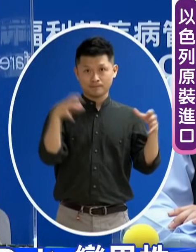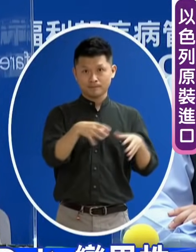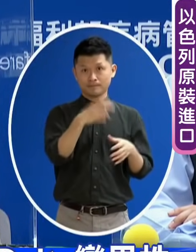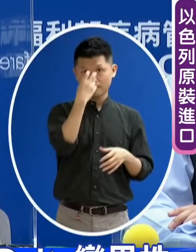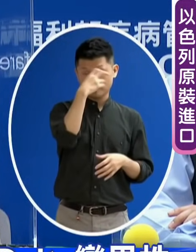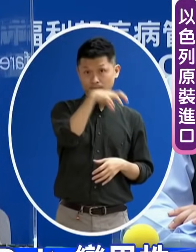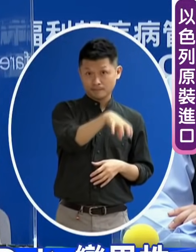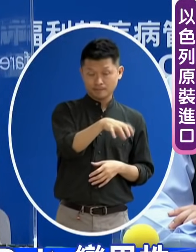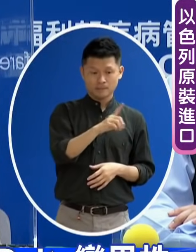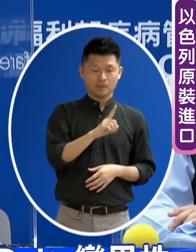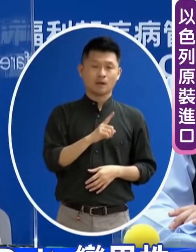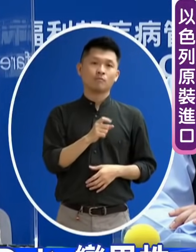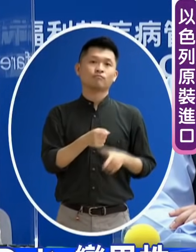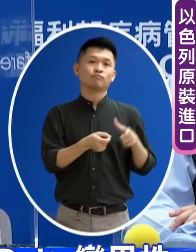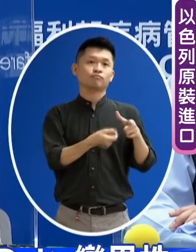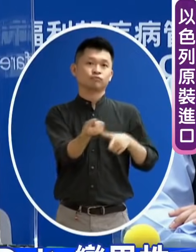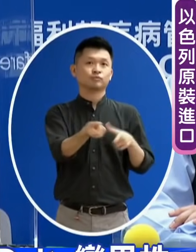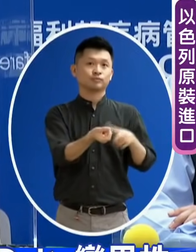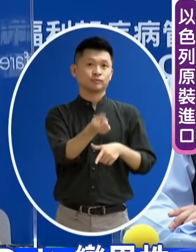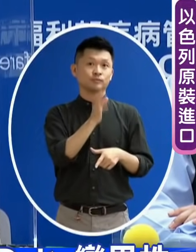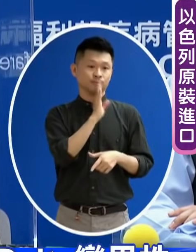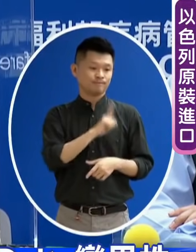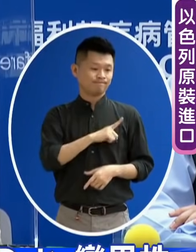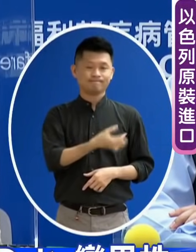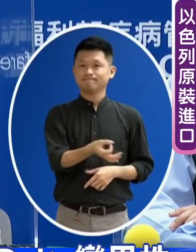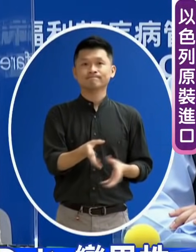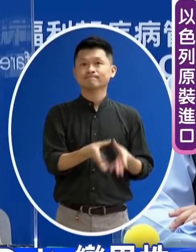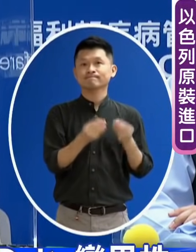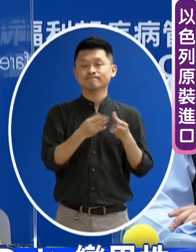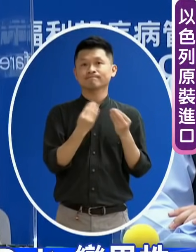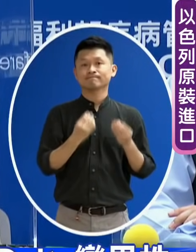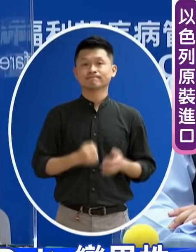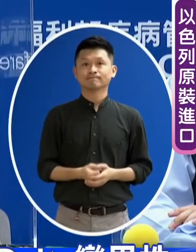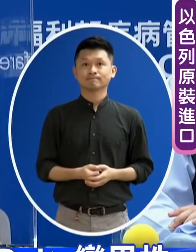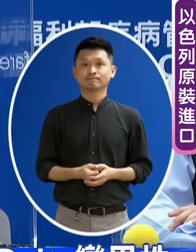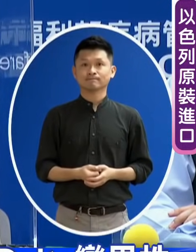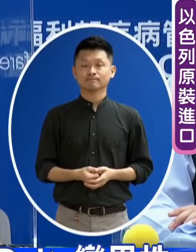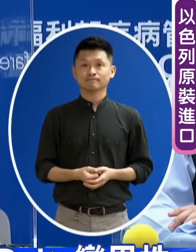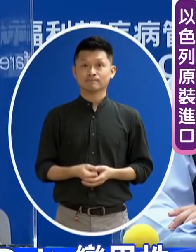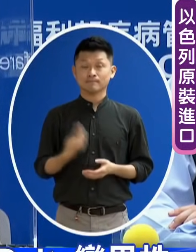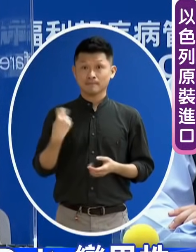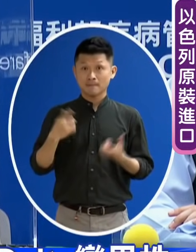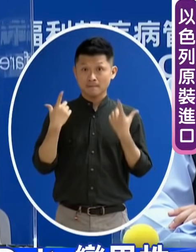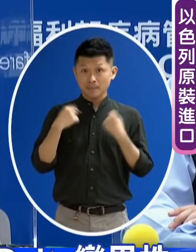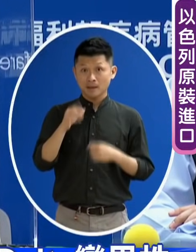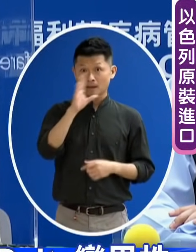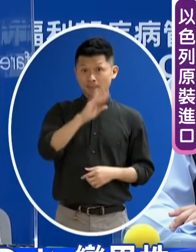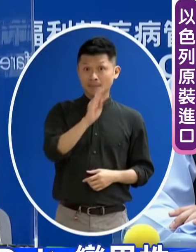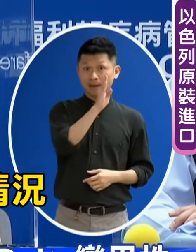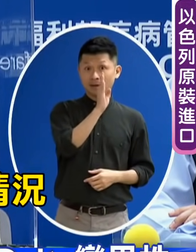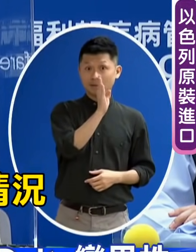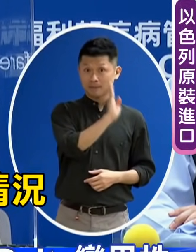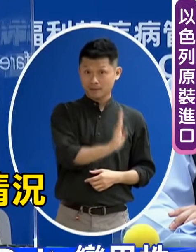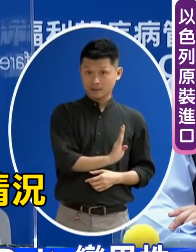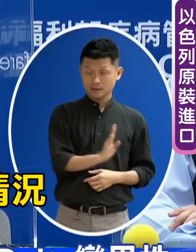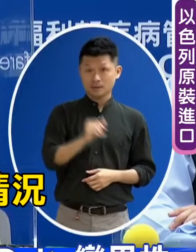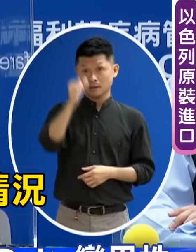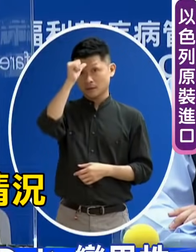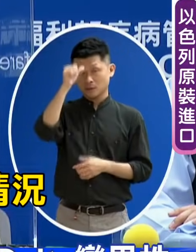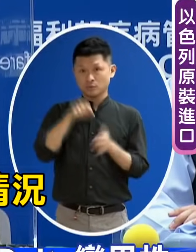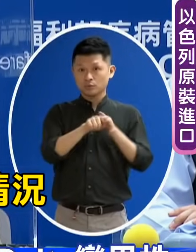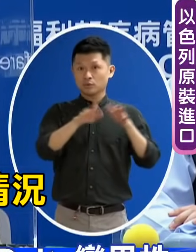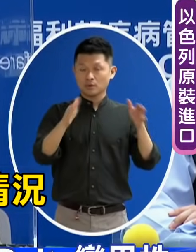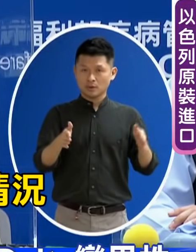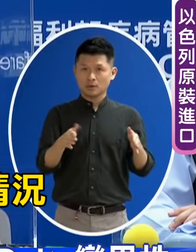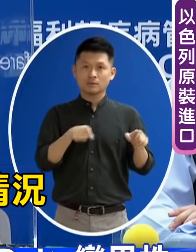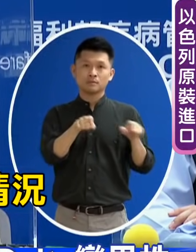检疫所及裁剪的费用，这有公费。那至于原来我们就有巴西跟印度的专案，但也是维持原